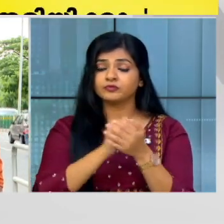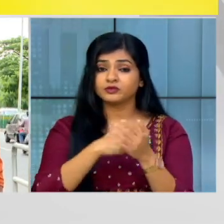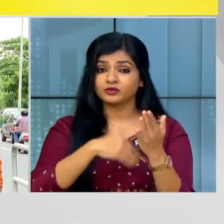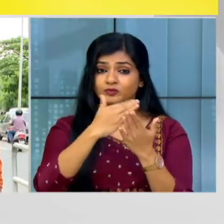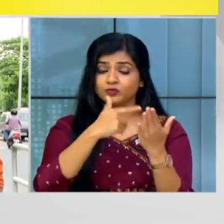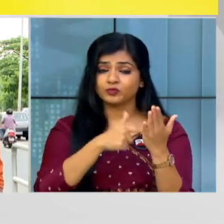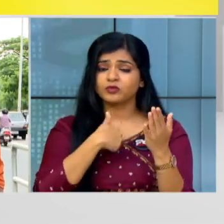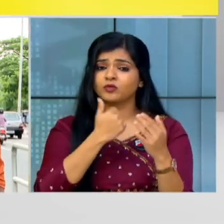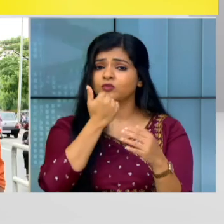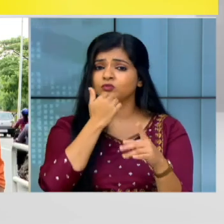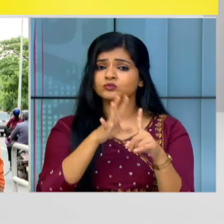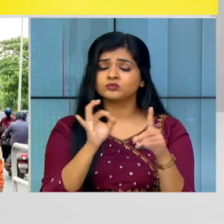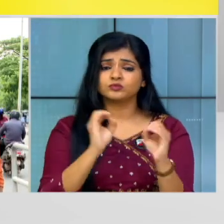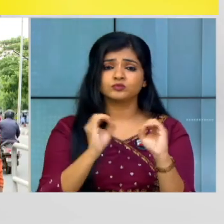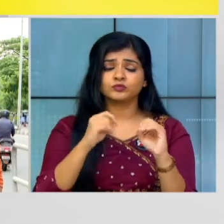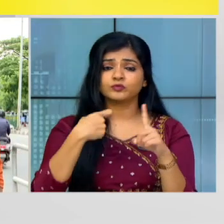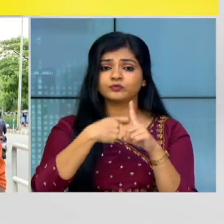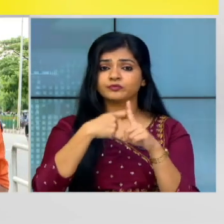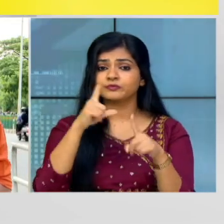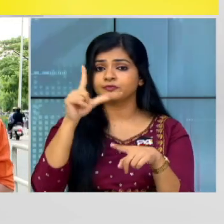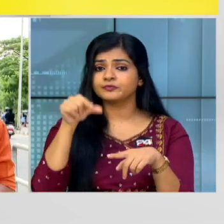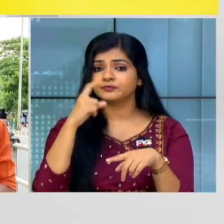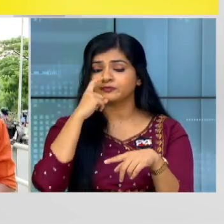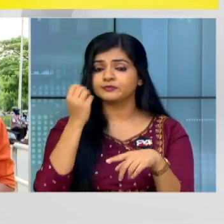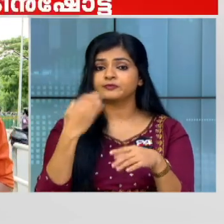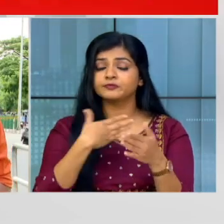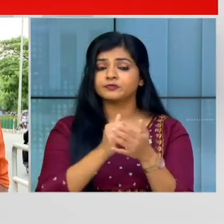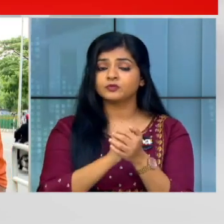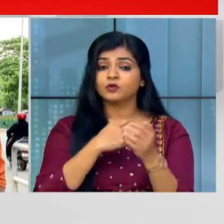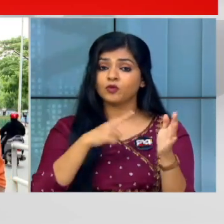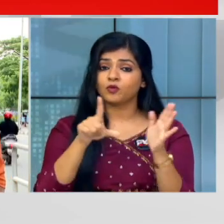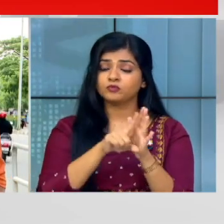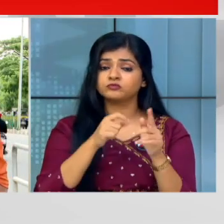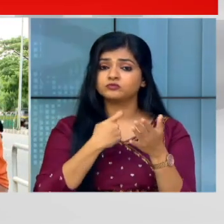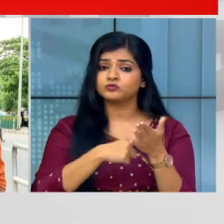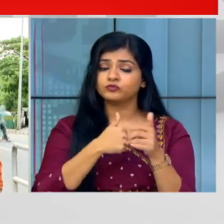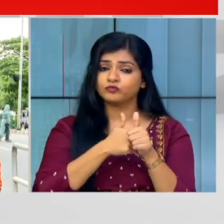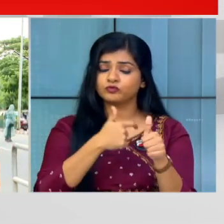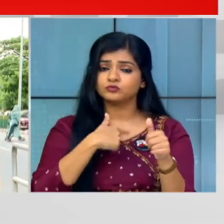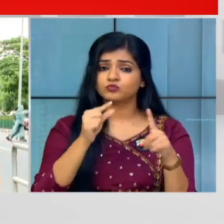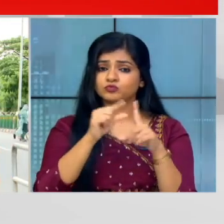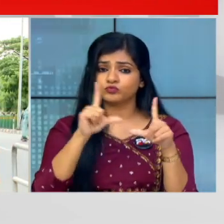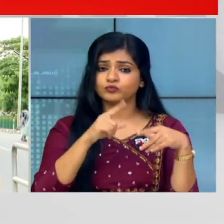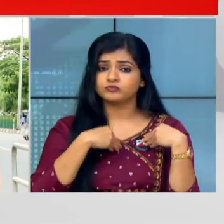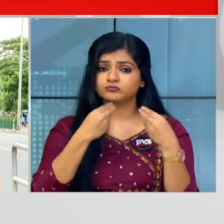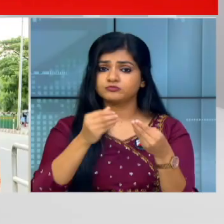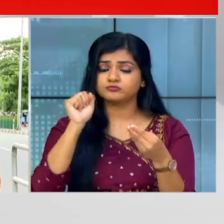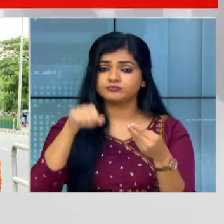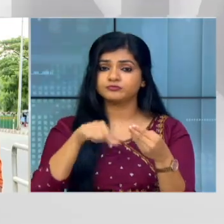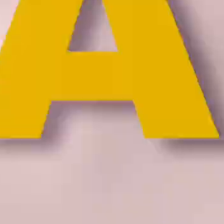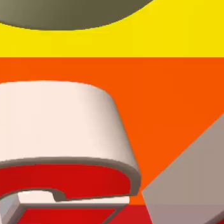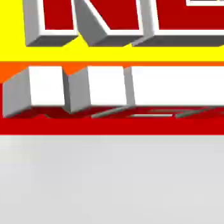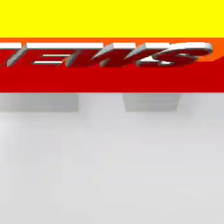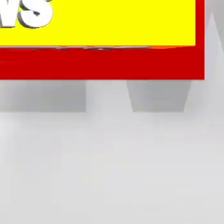തനിക്ക് തെറ്റുപറ്റിയിട്ടില്ല എന്നാണ് KK ലതിക പറയുന്നത്. അത് നിയമപരമായി തന്നെ തെളിയിക്കുമെന്നും KK ലതിക പറഞ്ഞു വെക്കുന്നു. തെരഞ്ഞെടുപ്പിന് മുമ്പ്